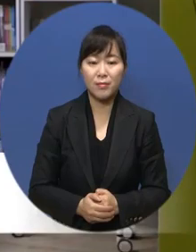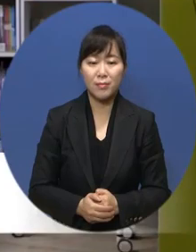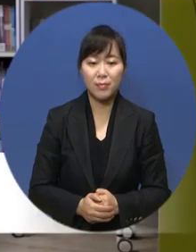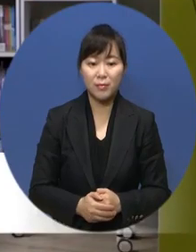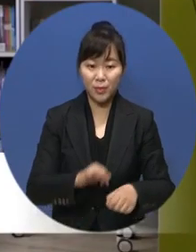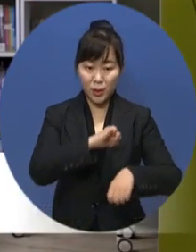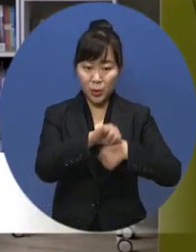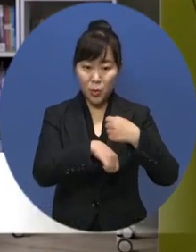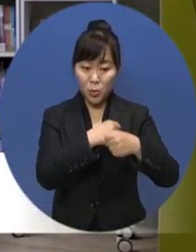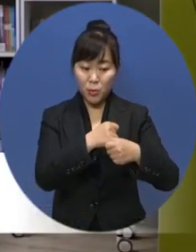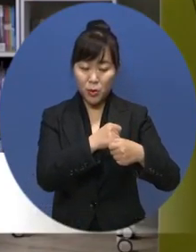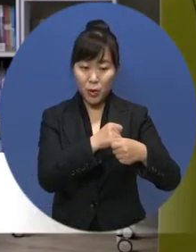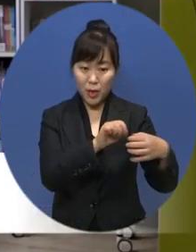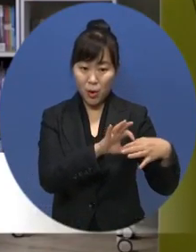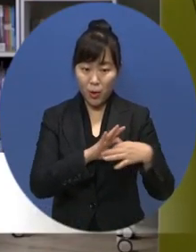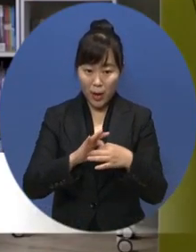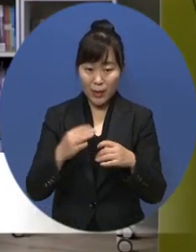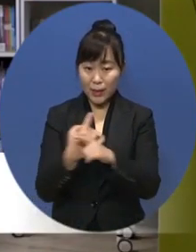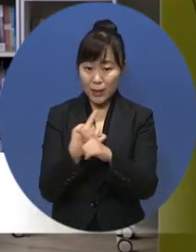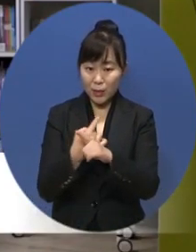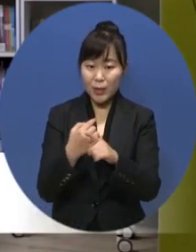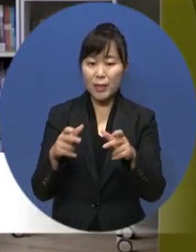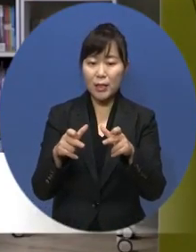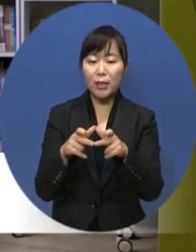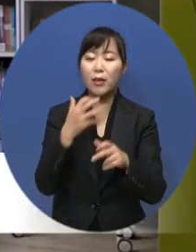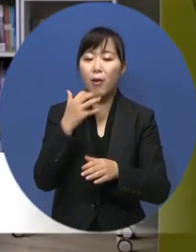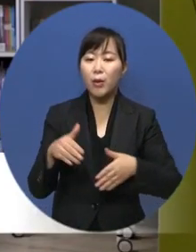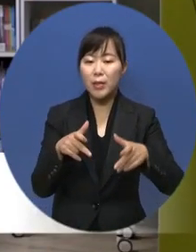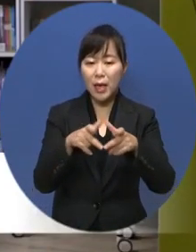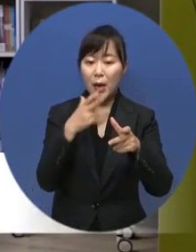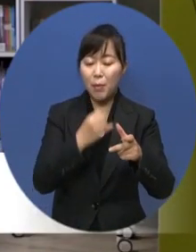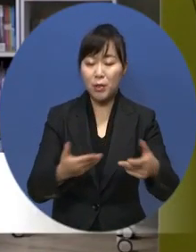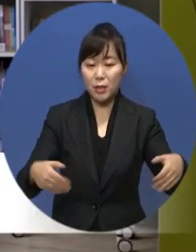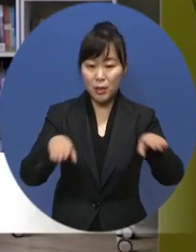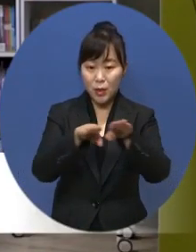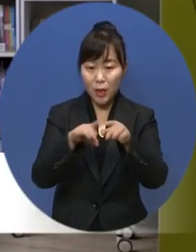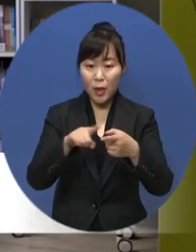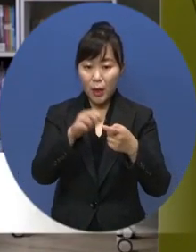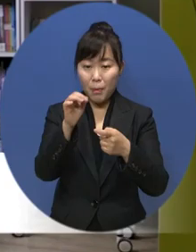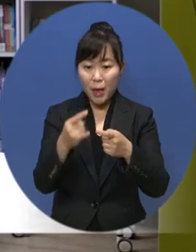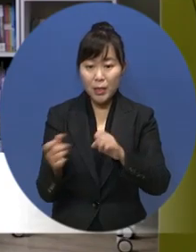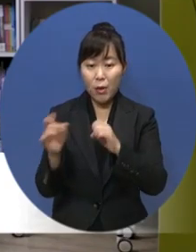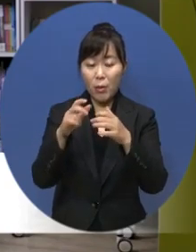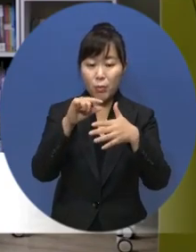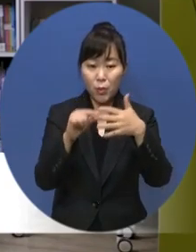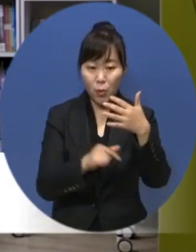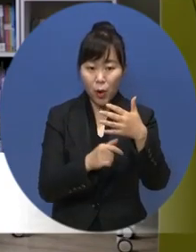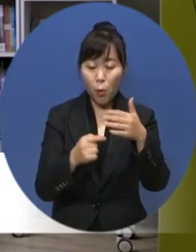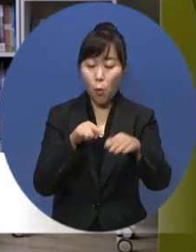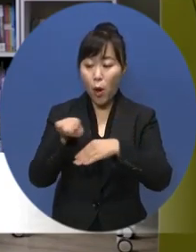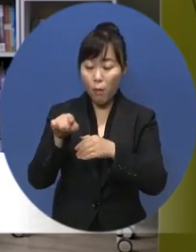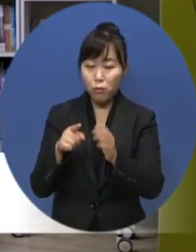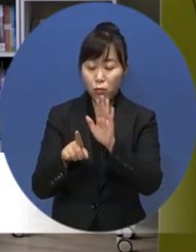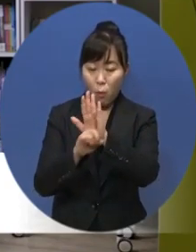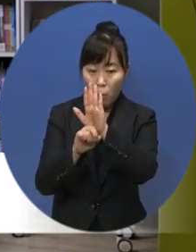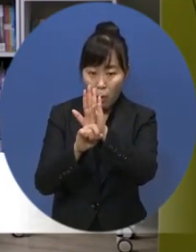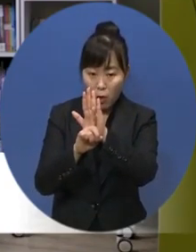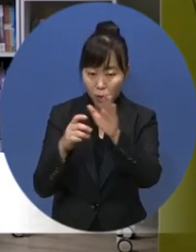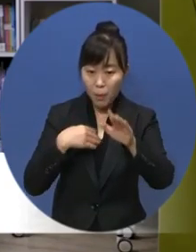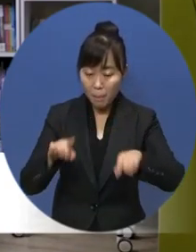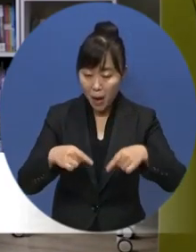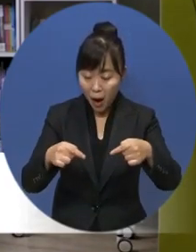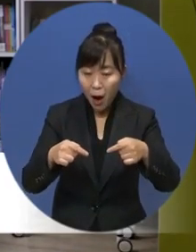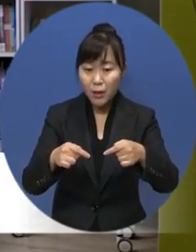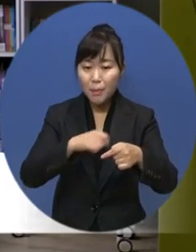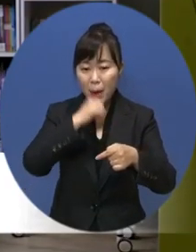동물매개 치료는 경기도 장애인 복지시설 연합회 재활 프로그램 외부 공모 사업에 신청하여 저희가 현재 당선돼서